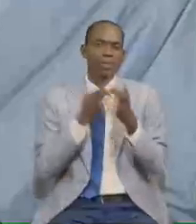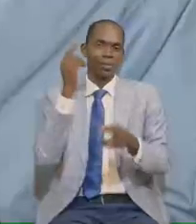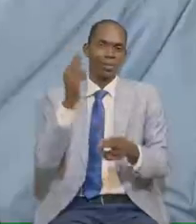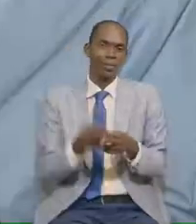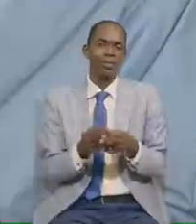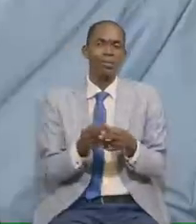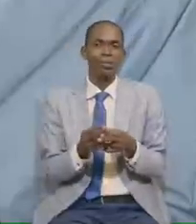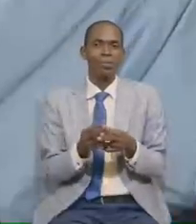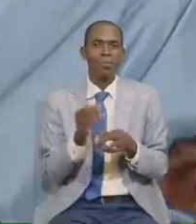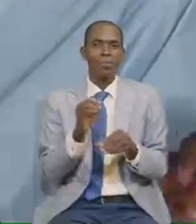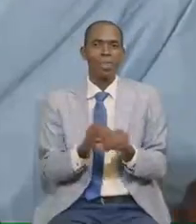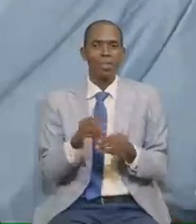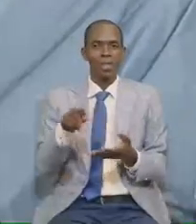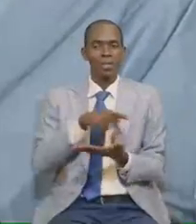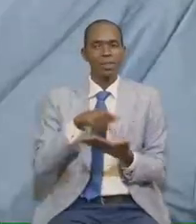Psaume